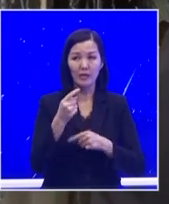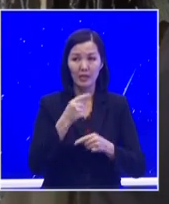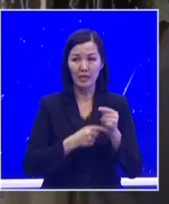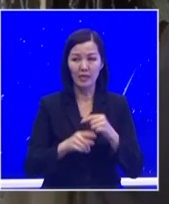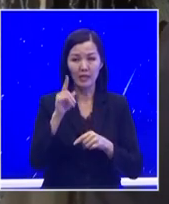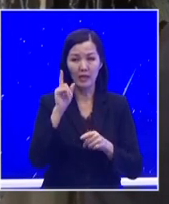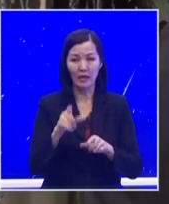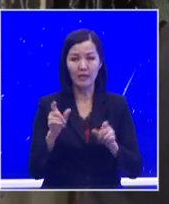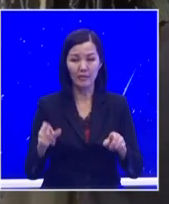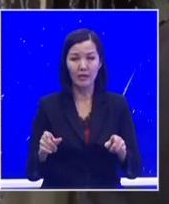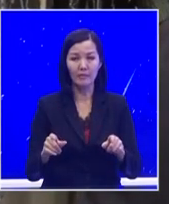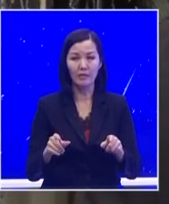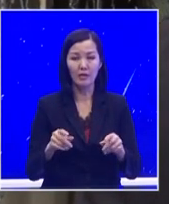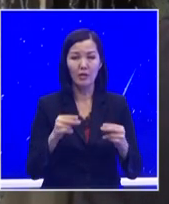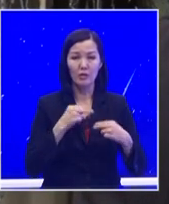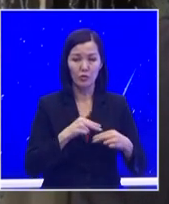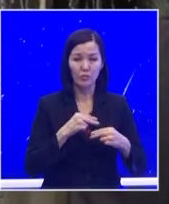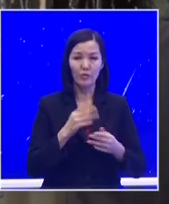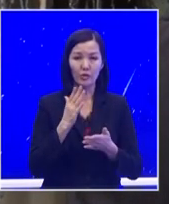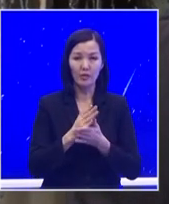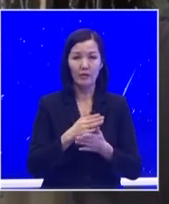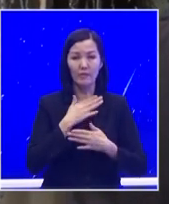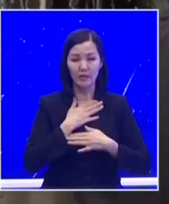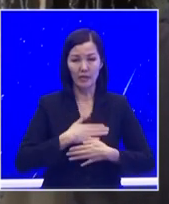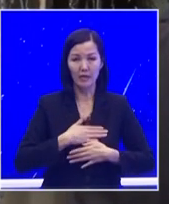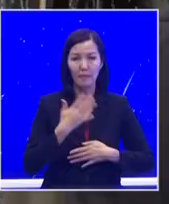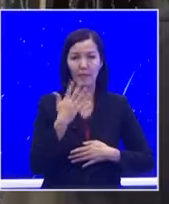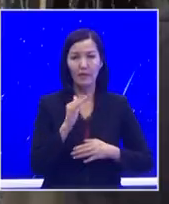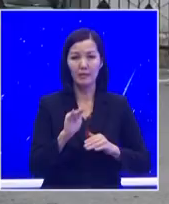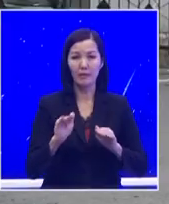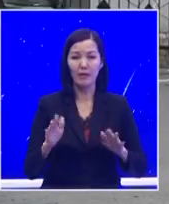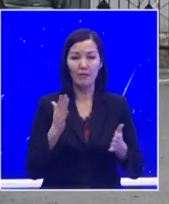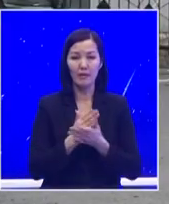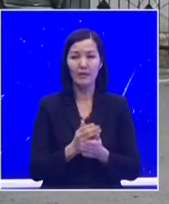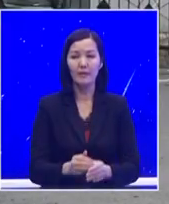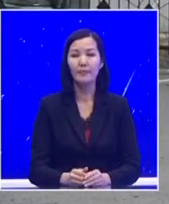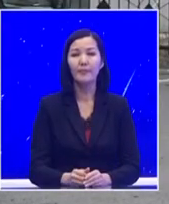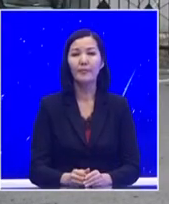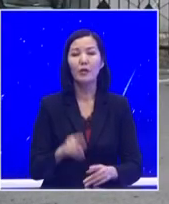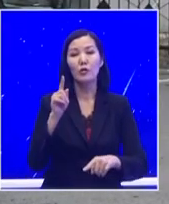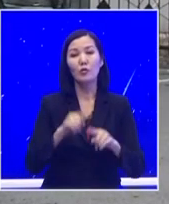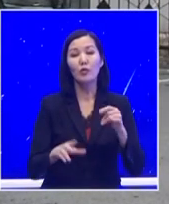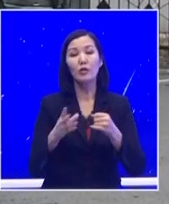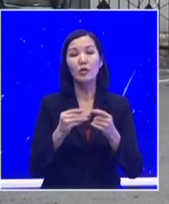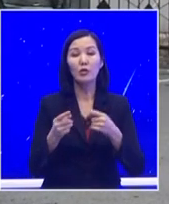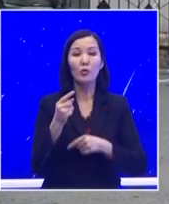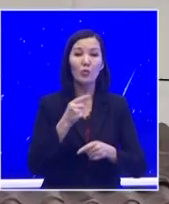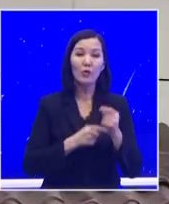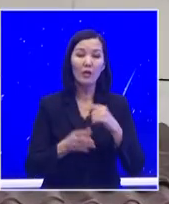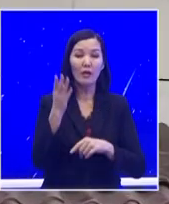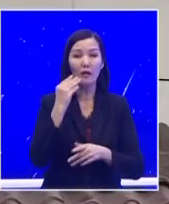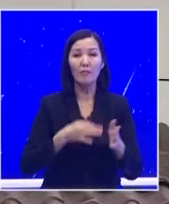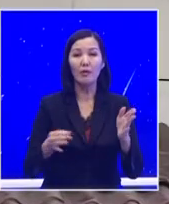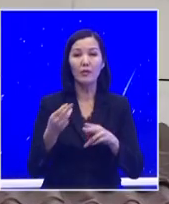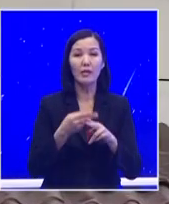адамдарымыз біз. Осы жұмыс жасап жатырмыз. Аллаға шүкір, 5 бала өсіріп жатырмын. Атамекенге оралмақ ағайындар үшін Алматы облысы